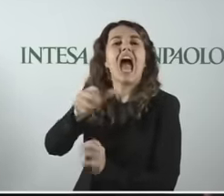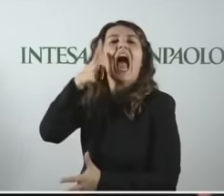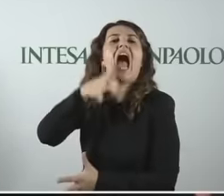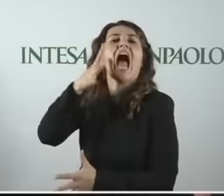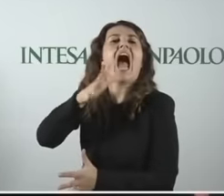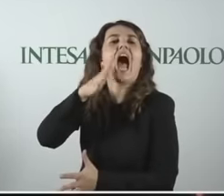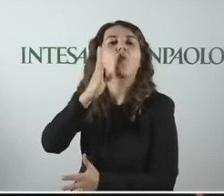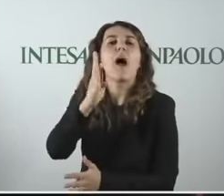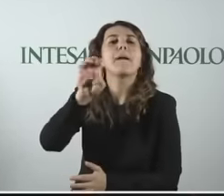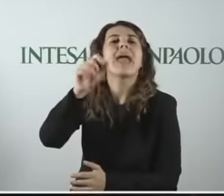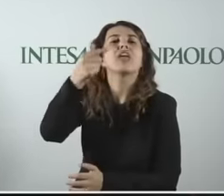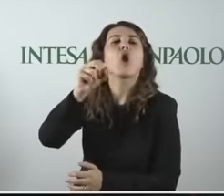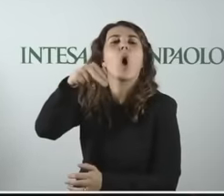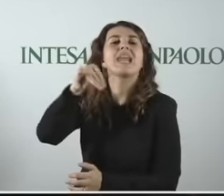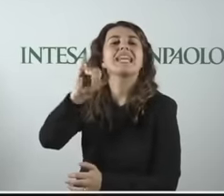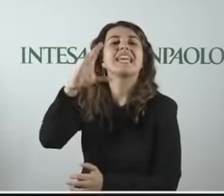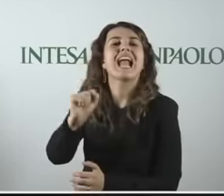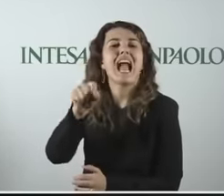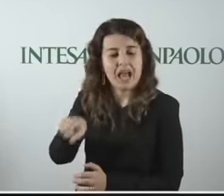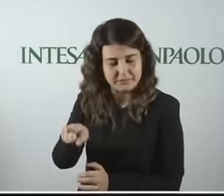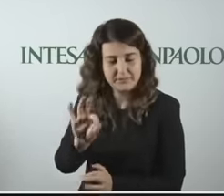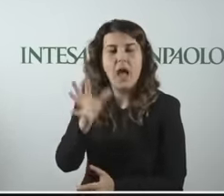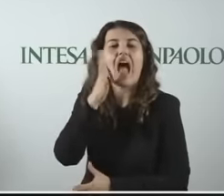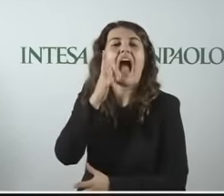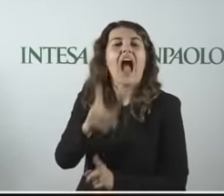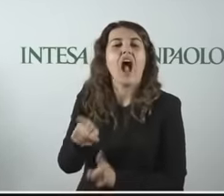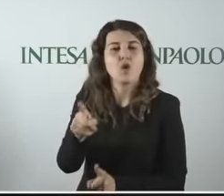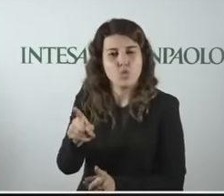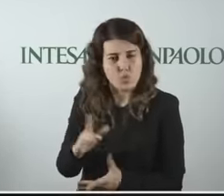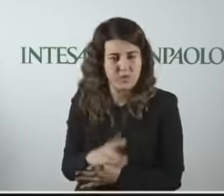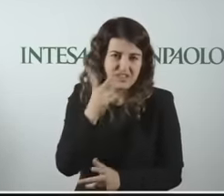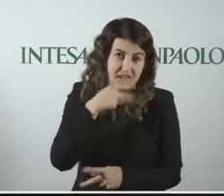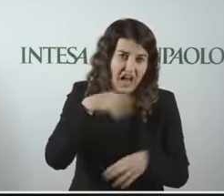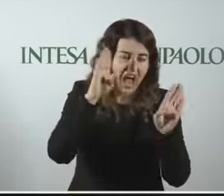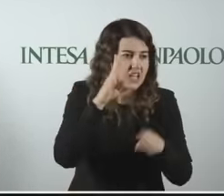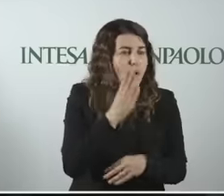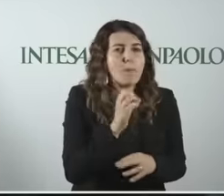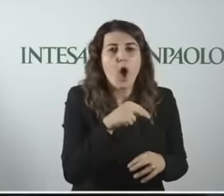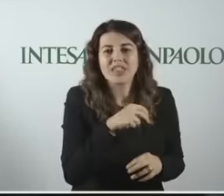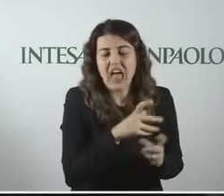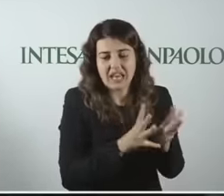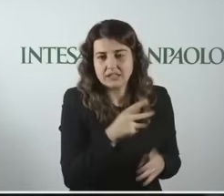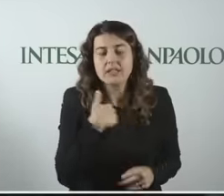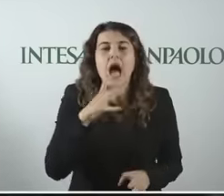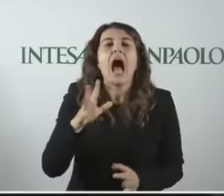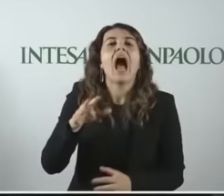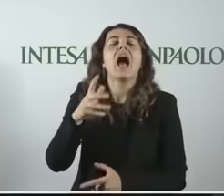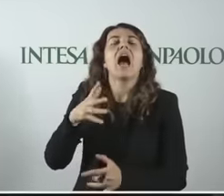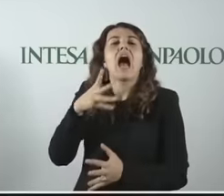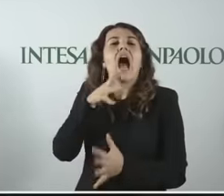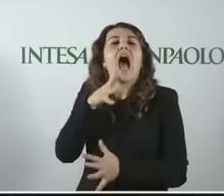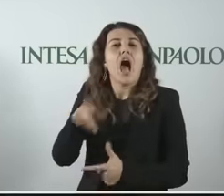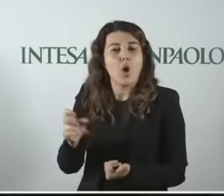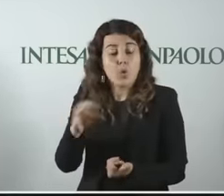di betonica che è un'erba la betonica io l' ma nominare ma io sono un asino in botanica erba betonica con